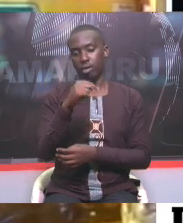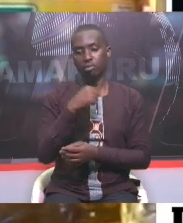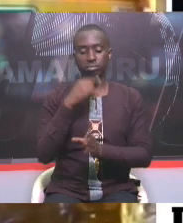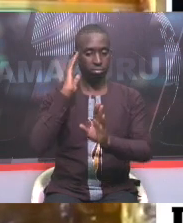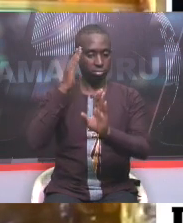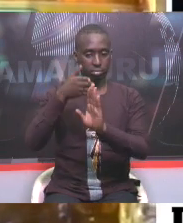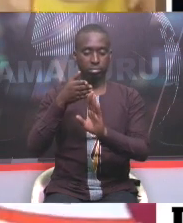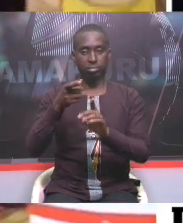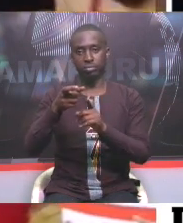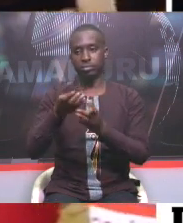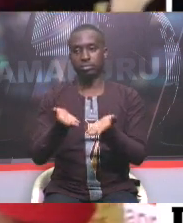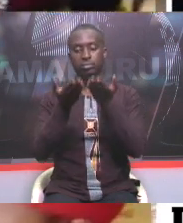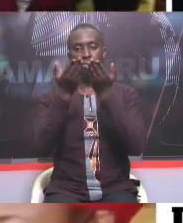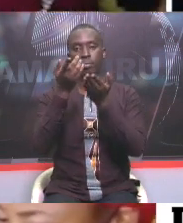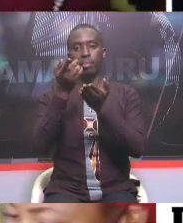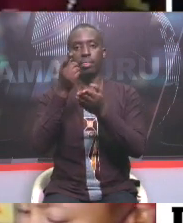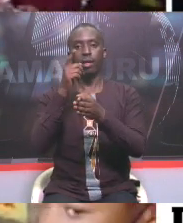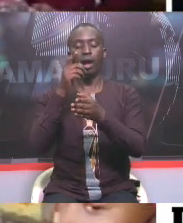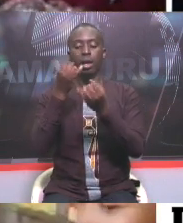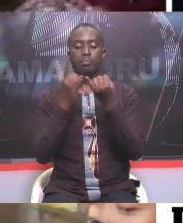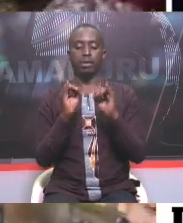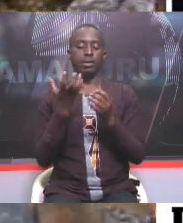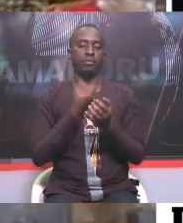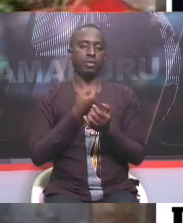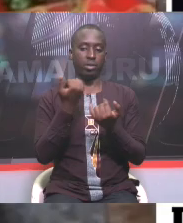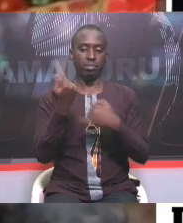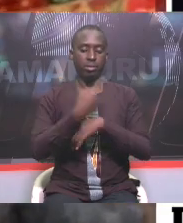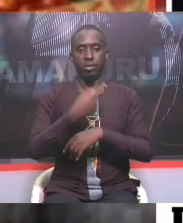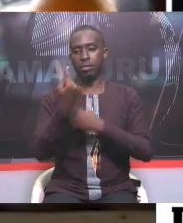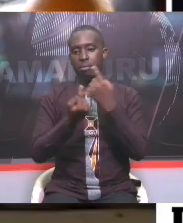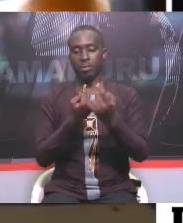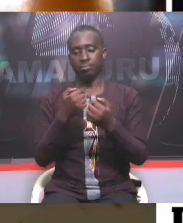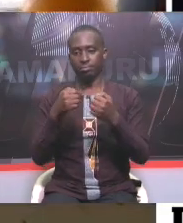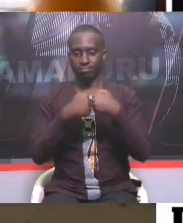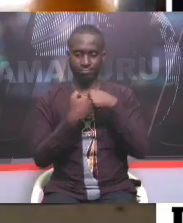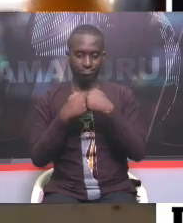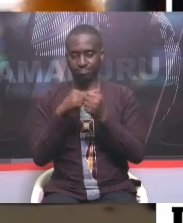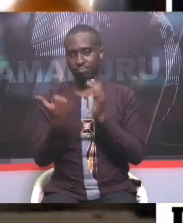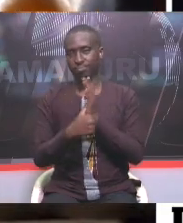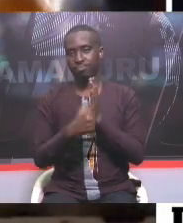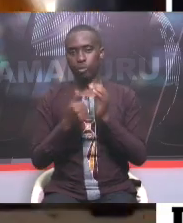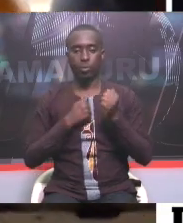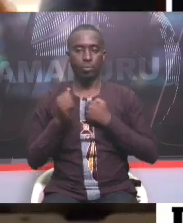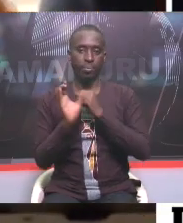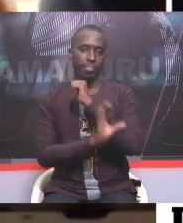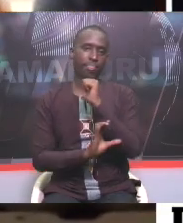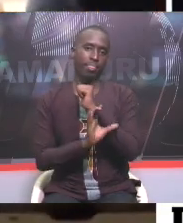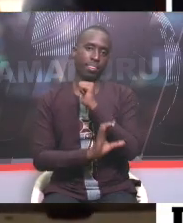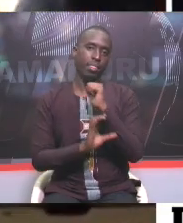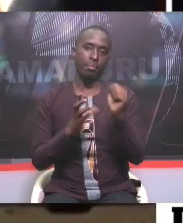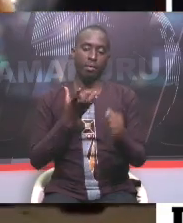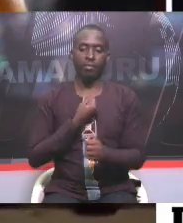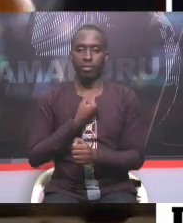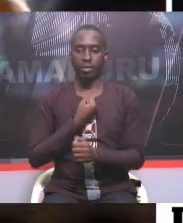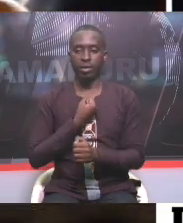directeur bayizamuye nta impact bigera kuri iyo ntuza. Barimo barahangana n'ikibazo u Rwanda nk'igihugu